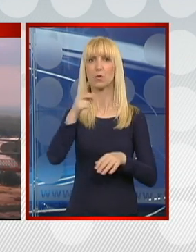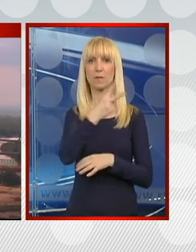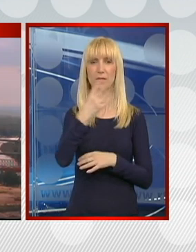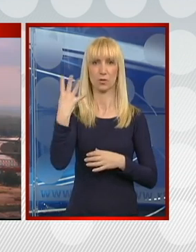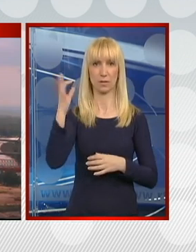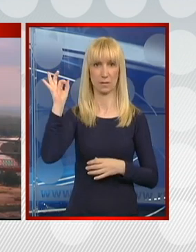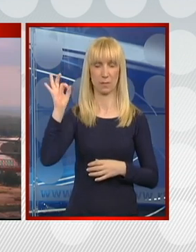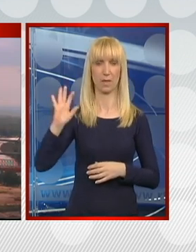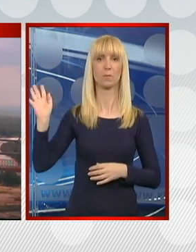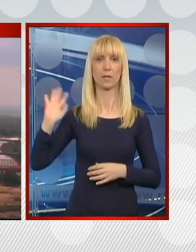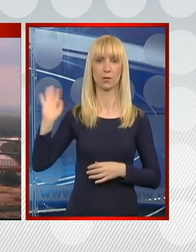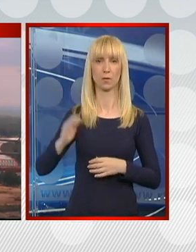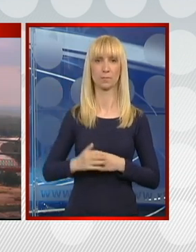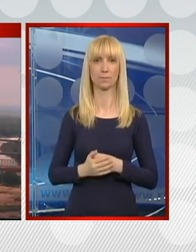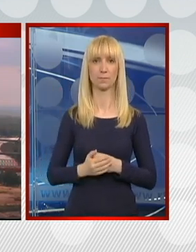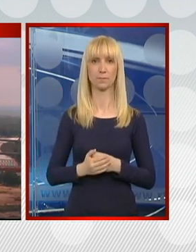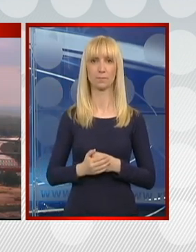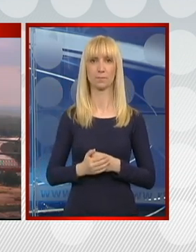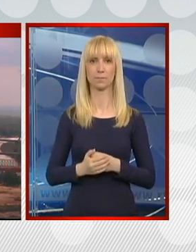19 do 24 stepena.